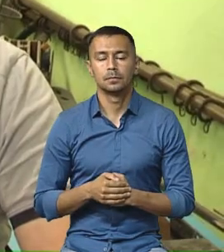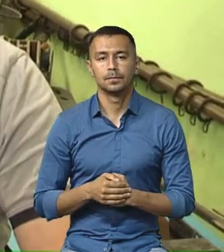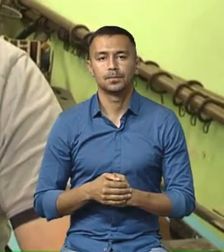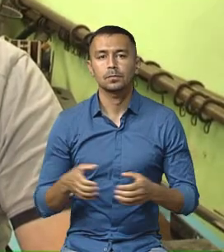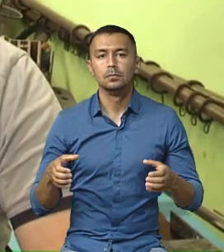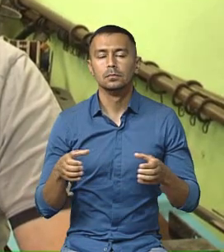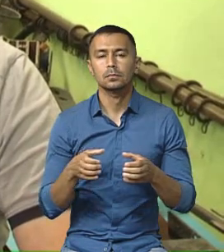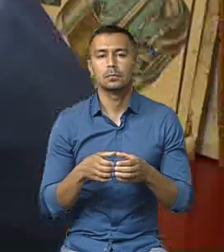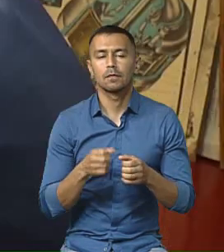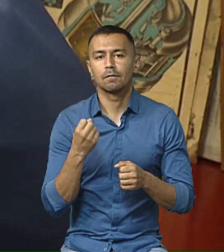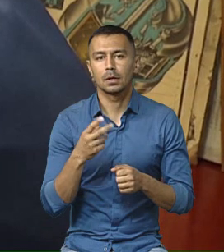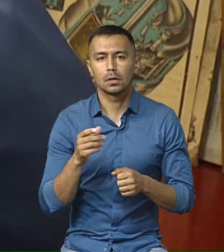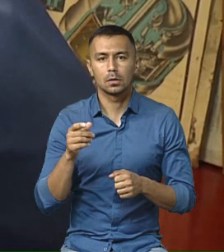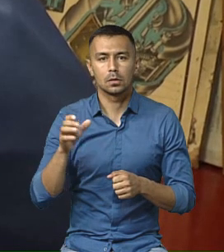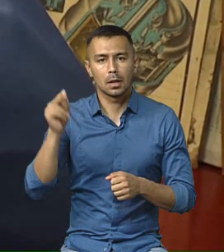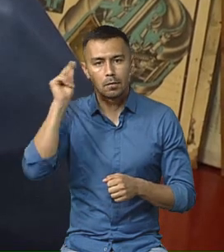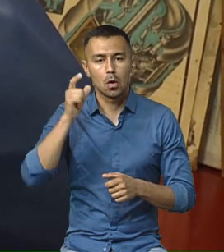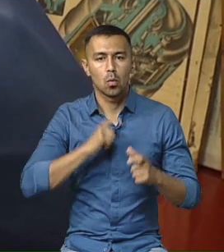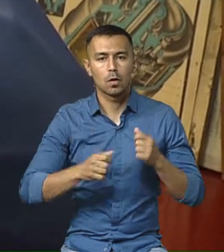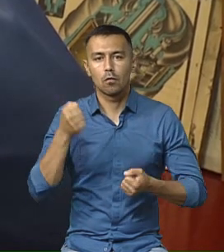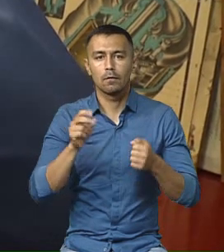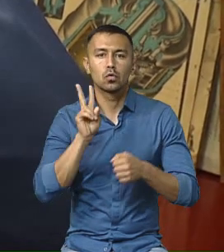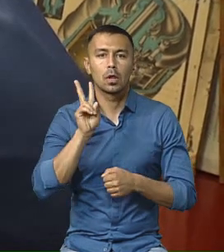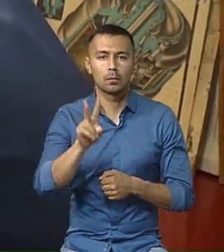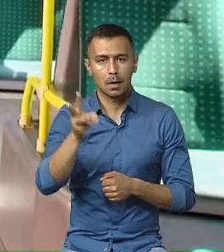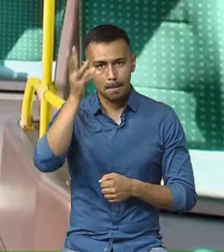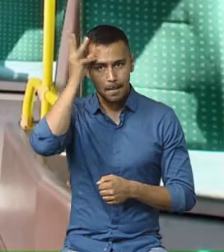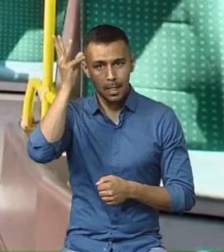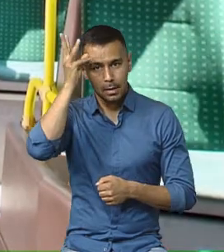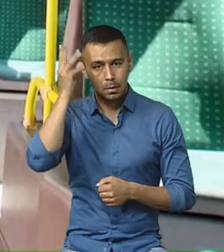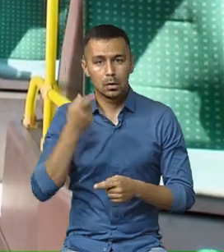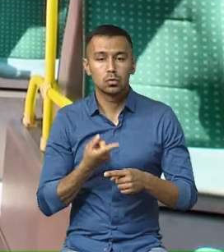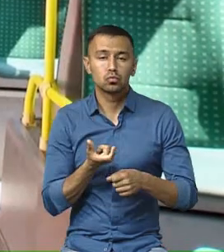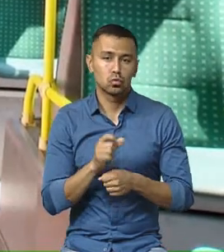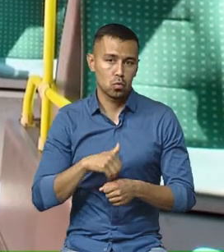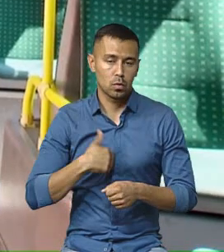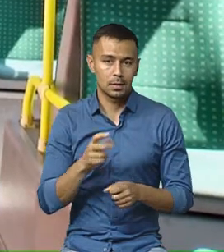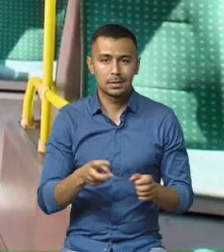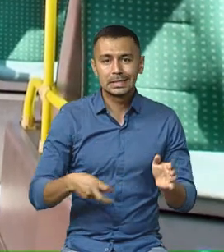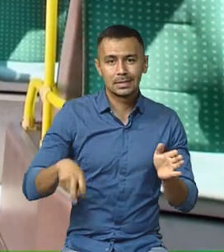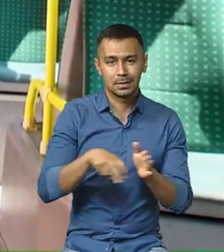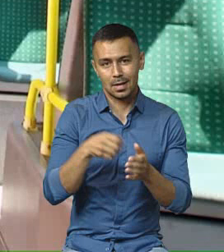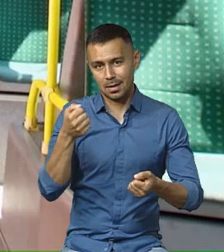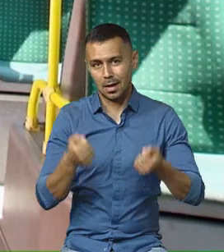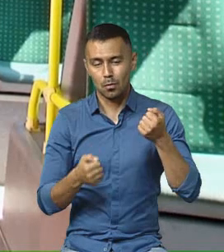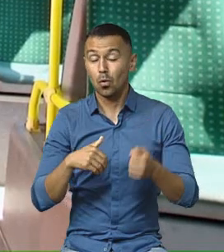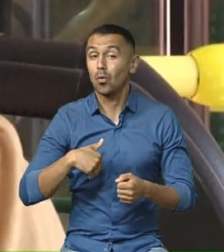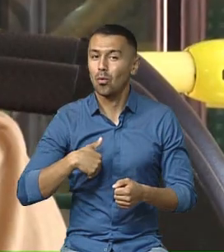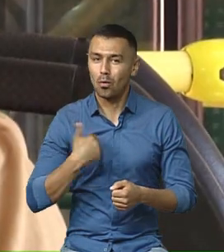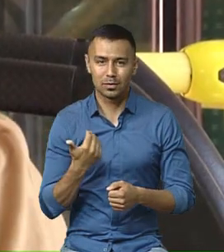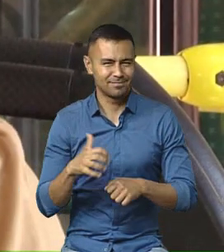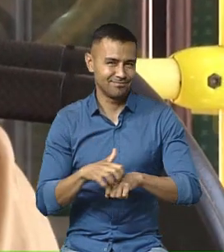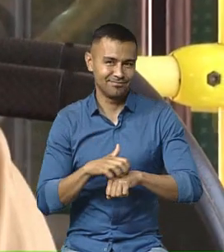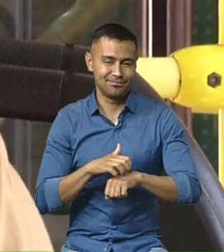Група з 18 слухачів навчається на курсах водіїв тролейбусів у Хмельницькому. Дуже хочеться сісти скоріше за кермо, ну хочеться.